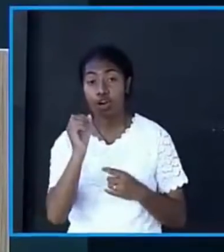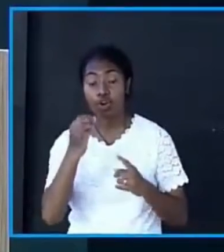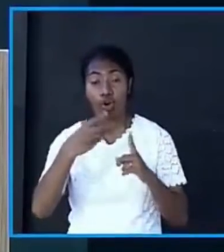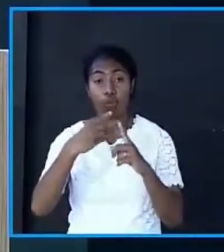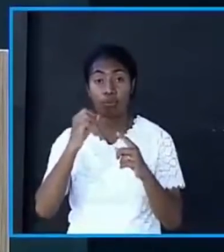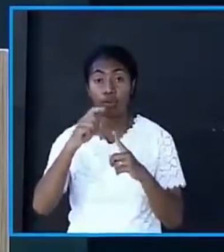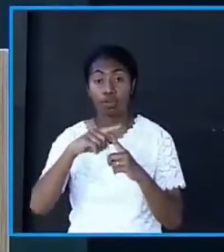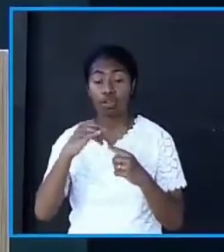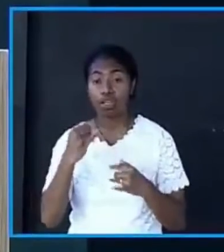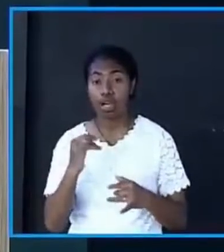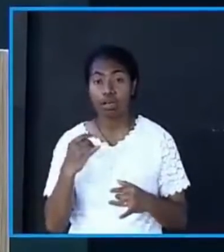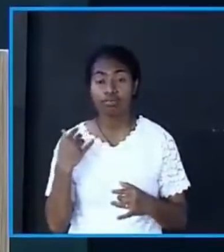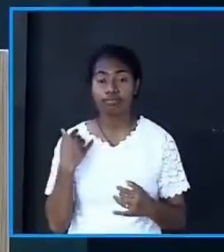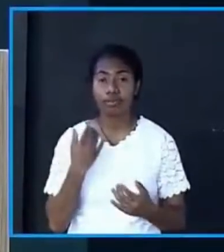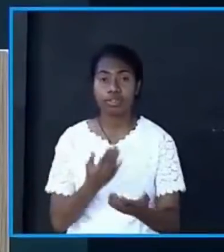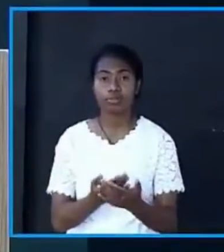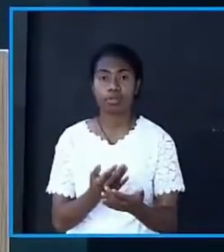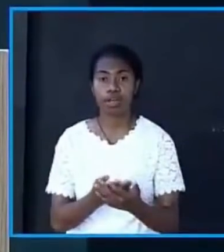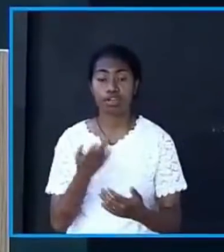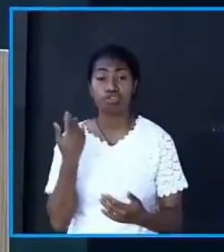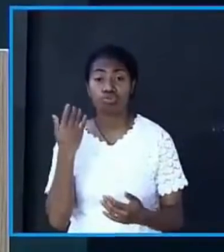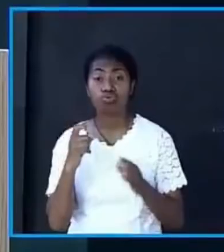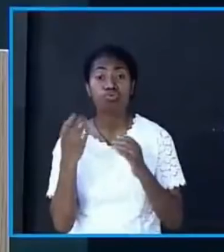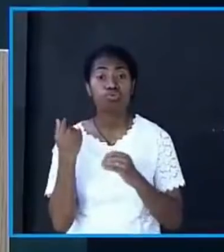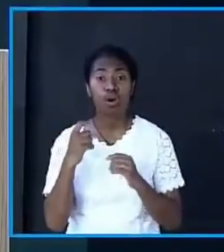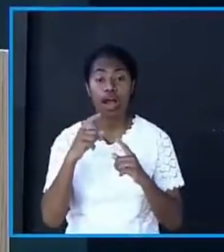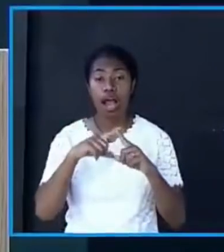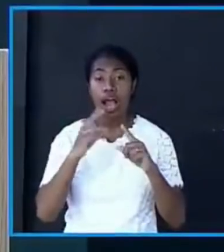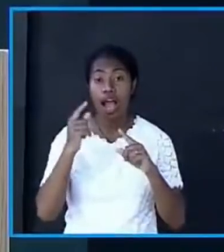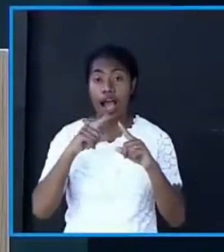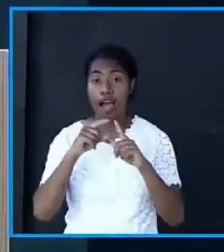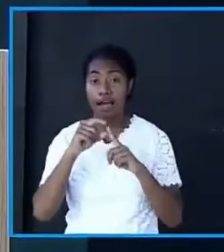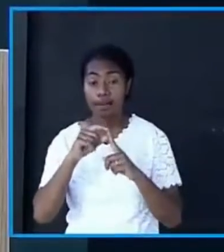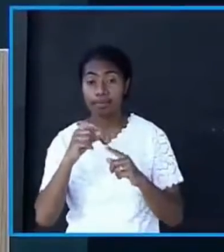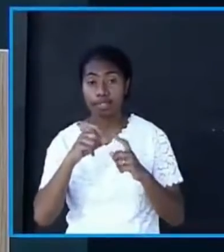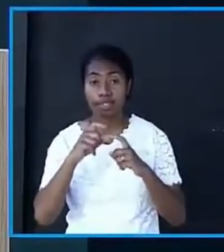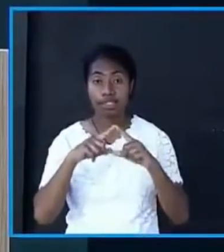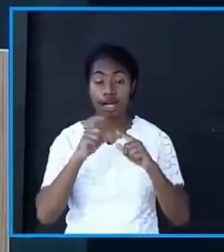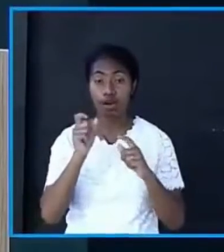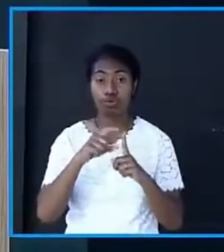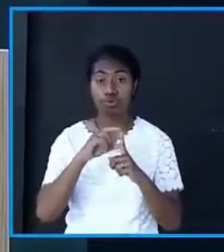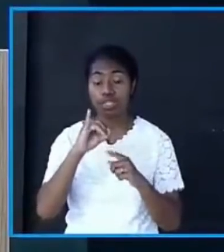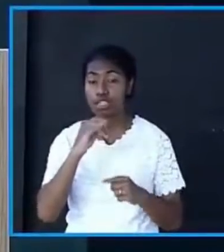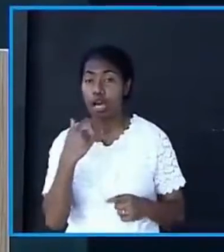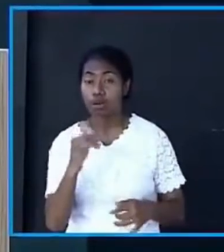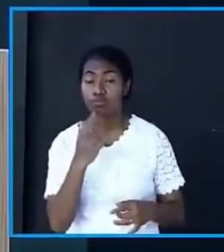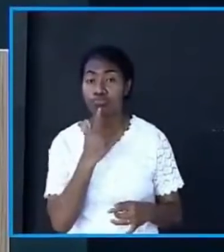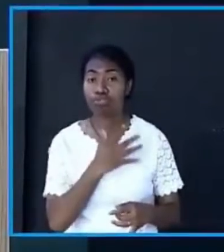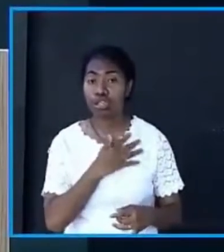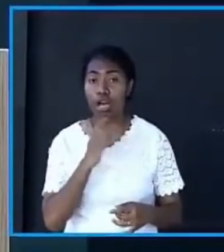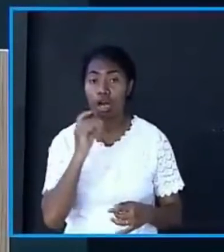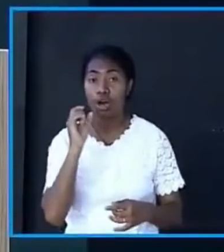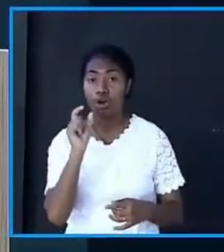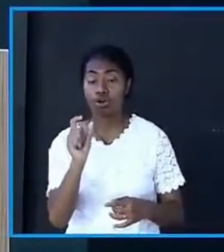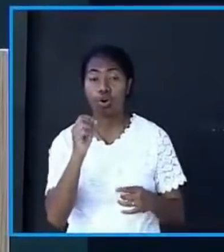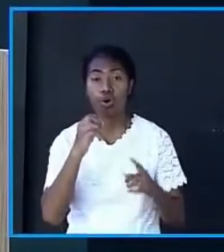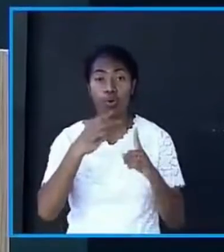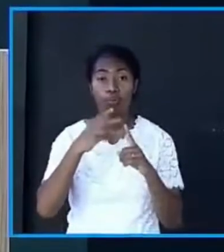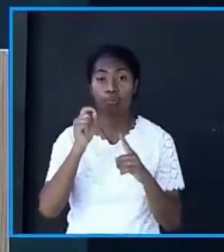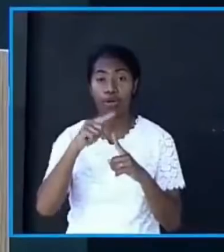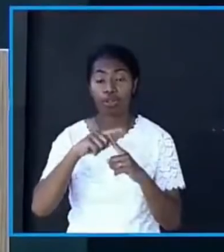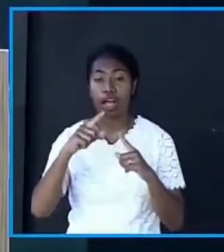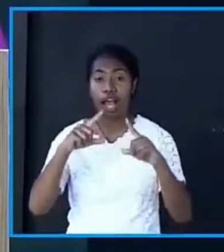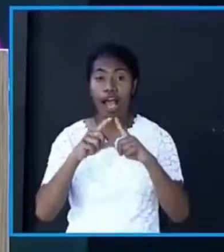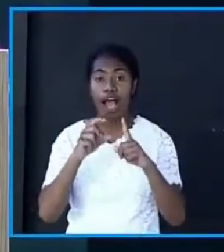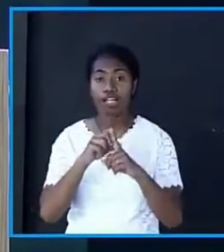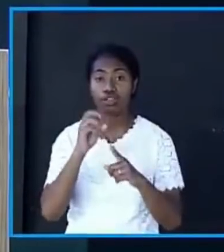diberi kewarganegaraan Arab Saudi adalah negara pertama yang bikin berkewarganegaraan kepada robot Android namanya